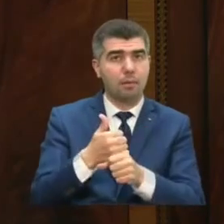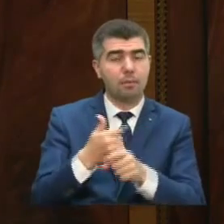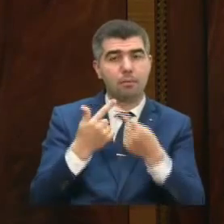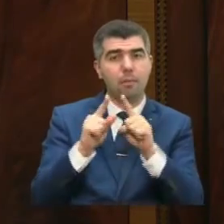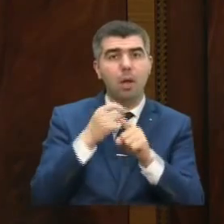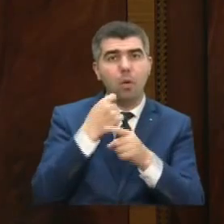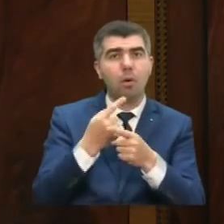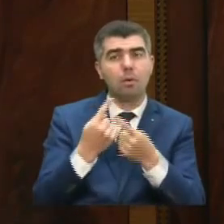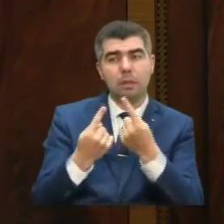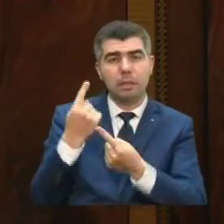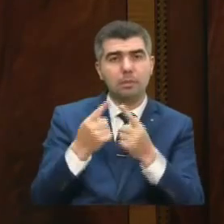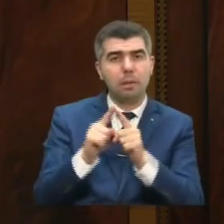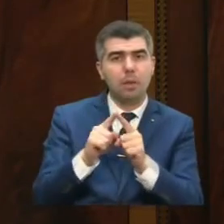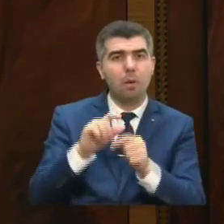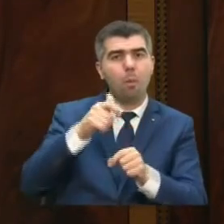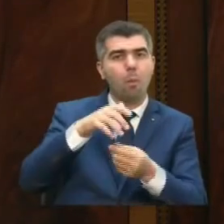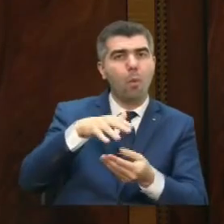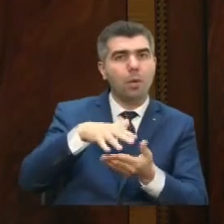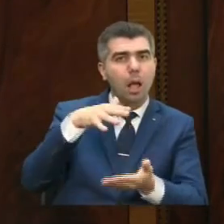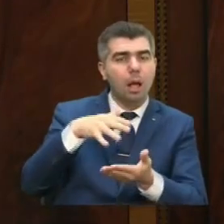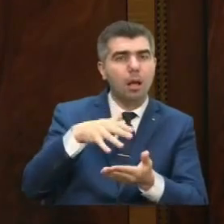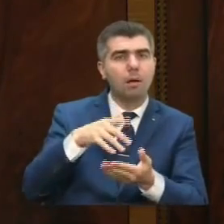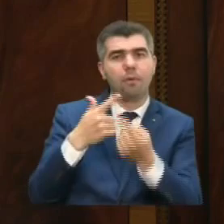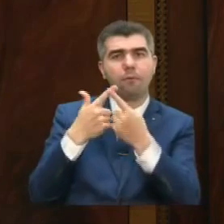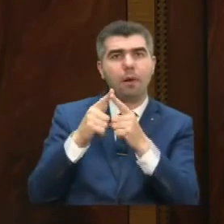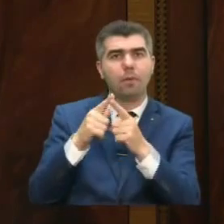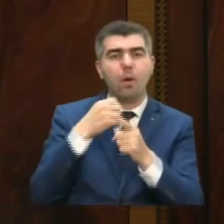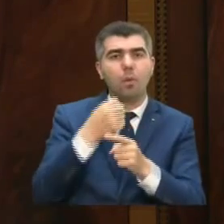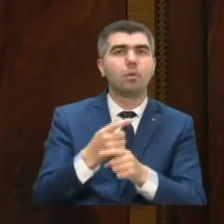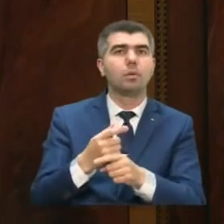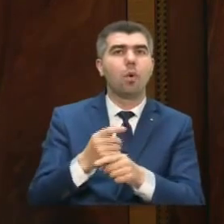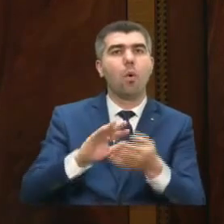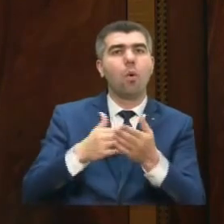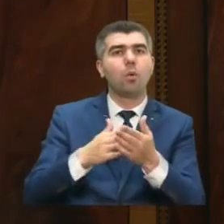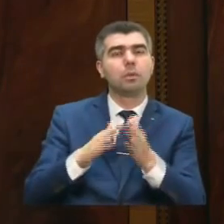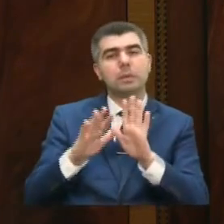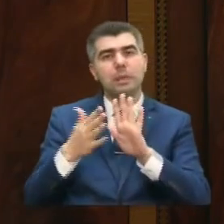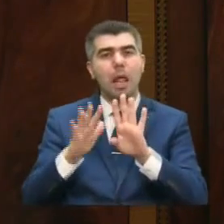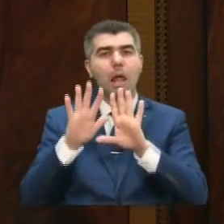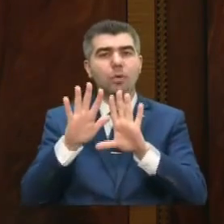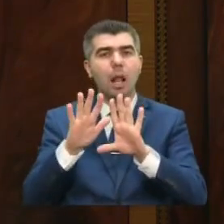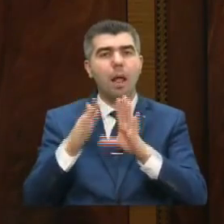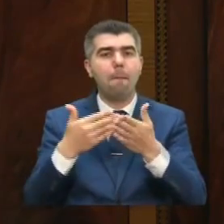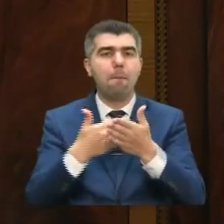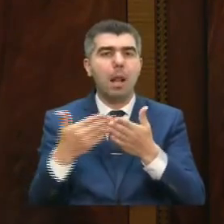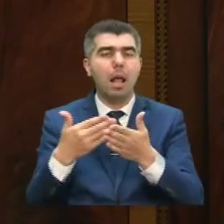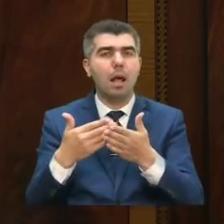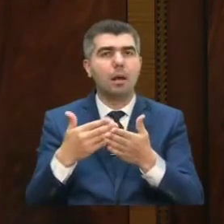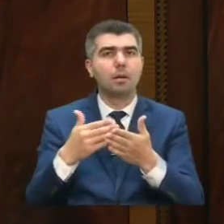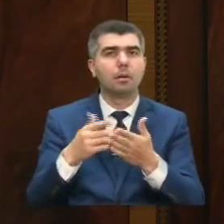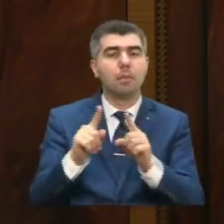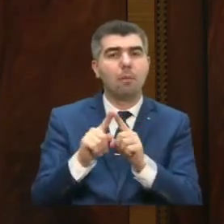وبلا ما نحسبوا البروبان وبلا ما نحسبوا الكيروزين والزفت كذلك، كنساو هذا الشيء اللي غتوصل تقريبا 10 المليار ونص في